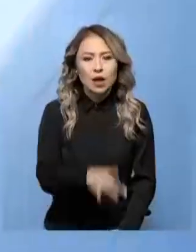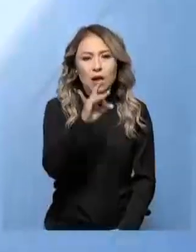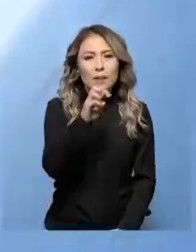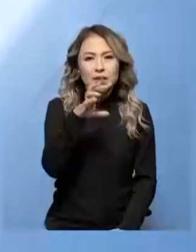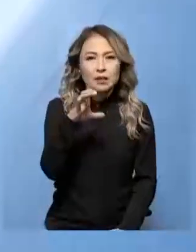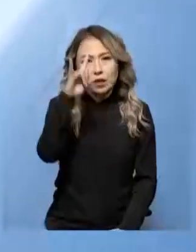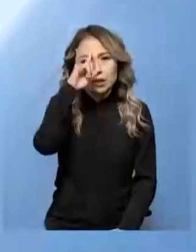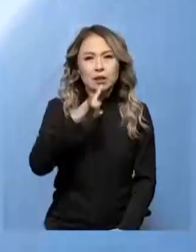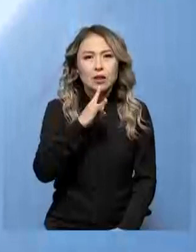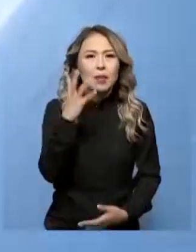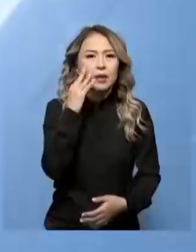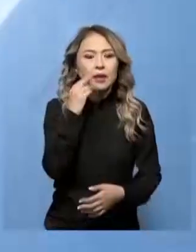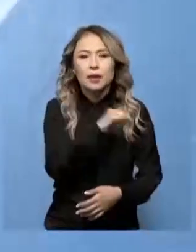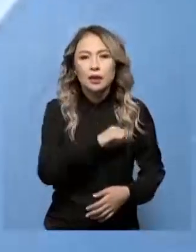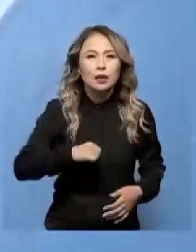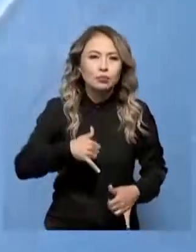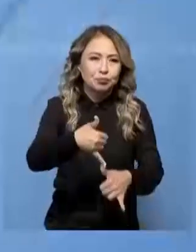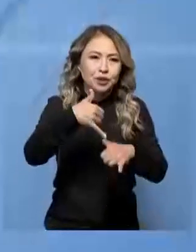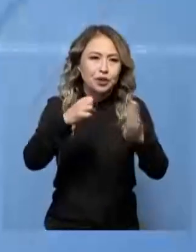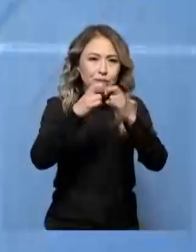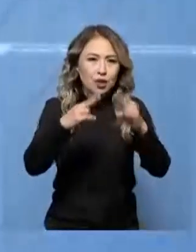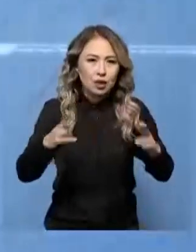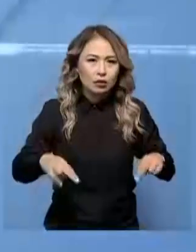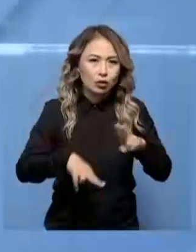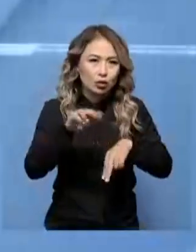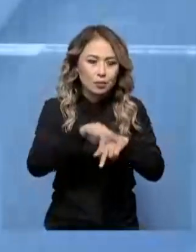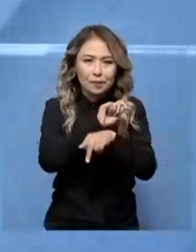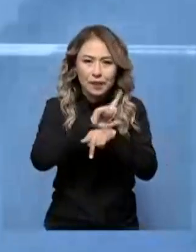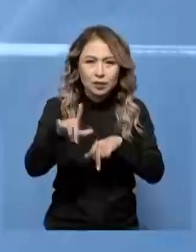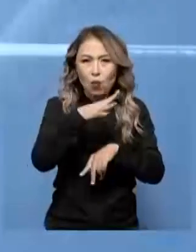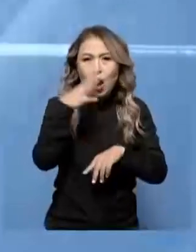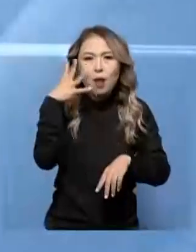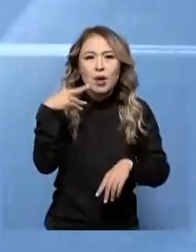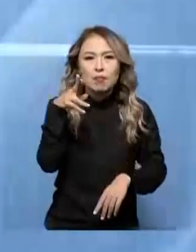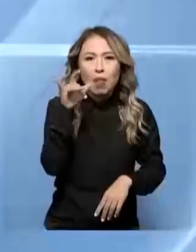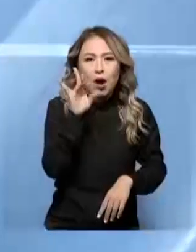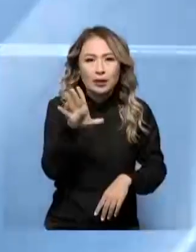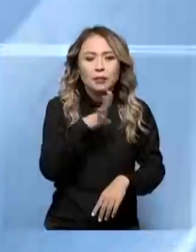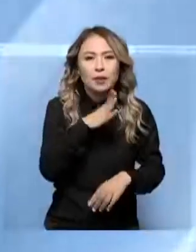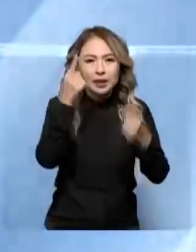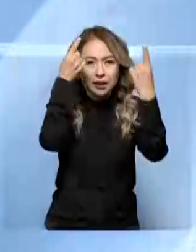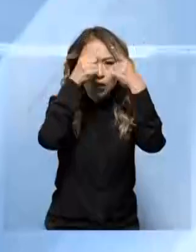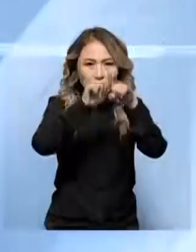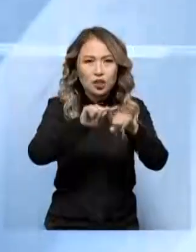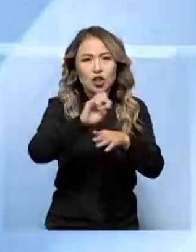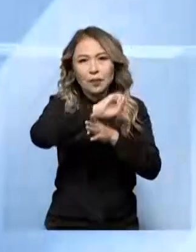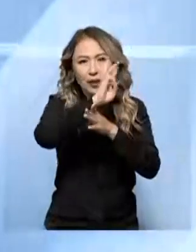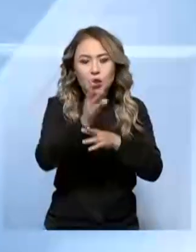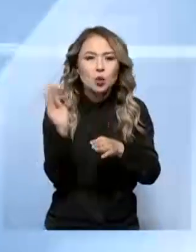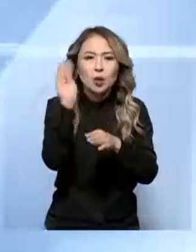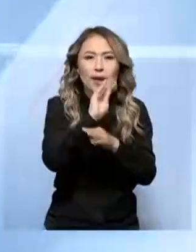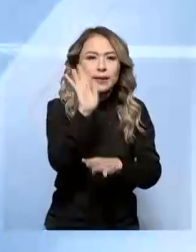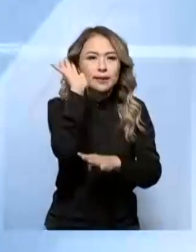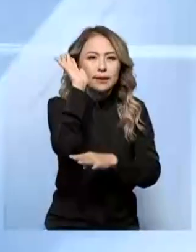Рамс Қазақстан Алматыдағы ең биік ғимараттың құрылысын бастамақ. Көп салалы Алматы парк кешені заманауи